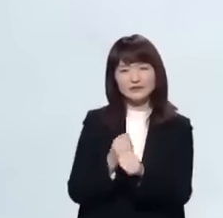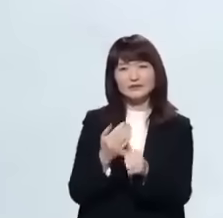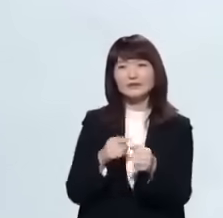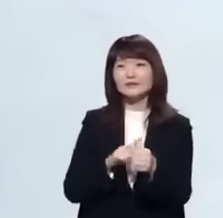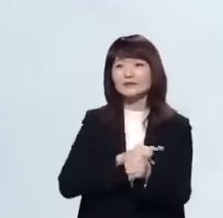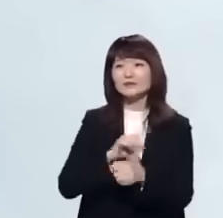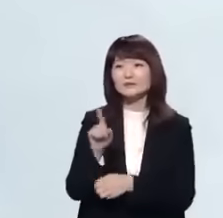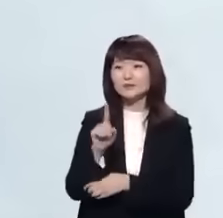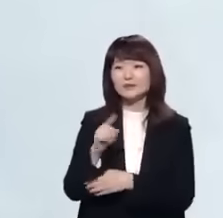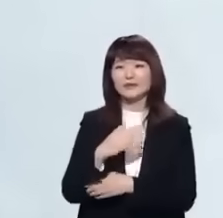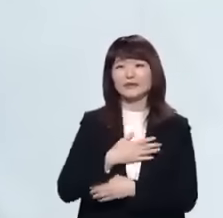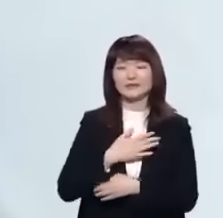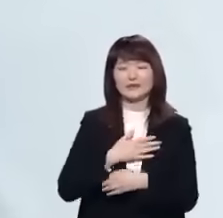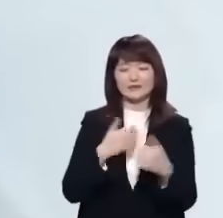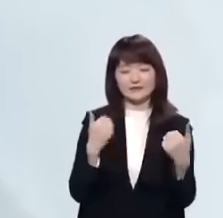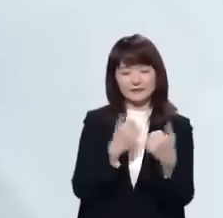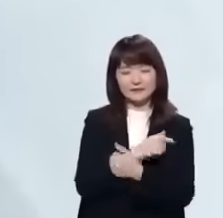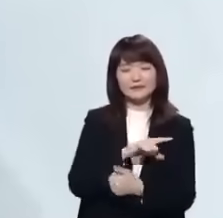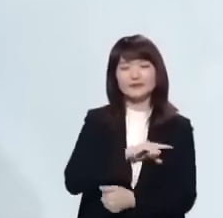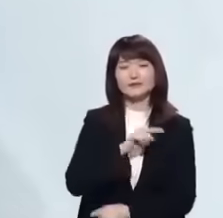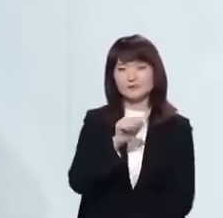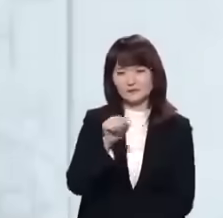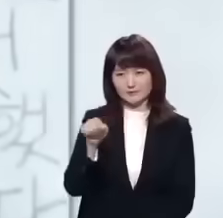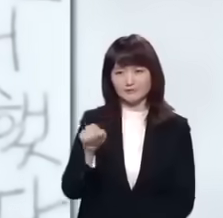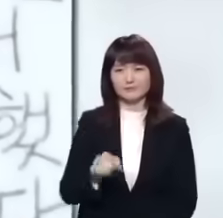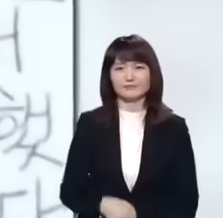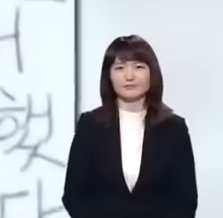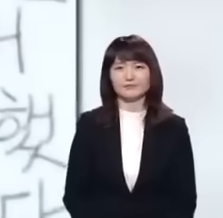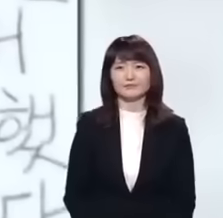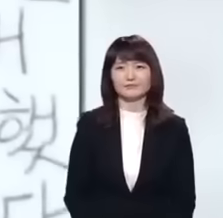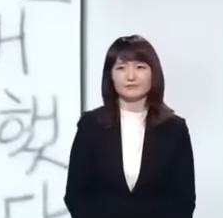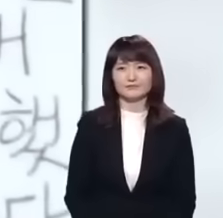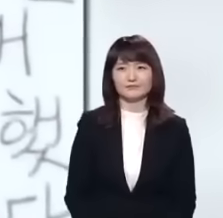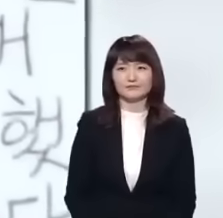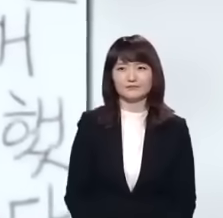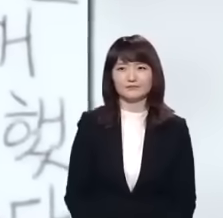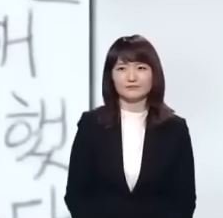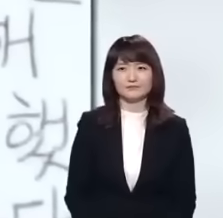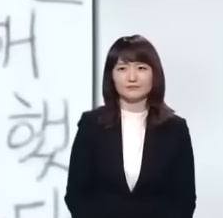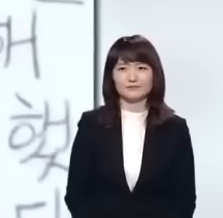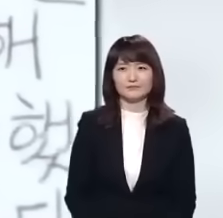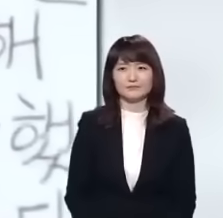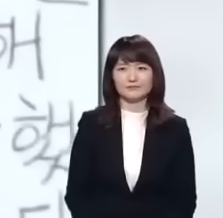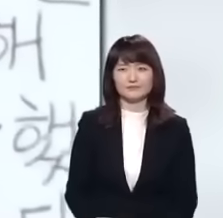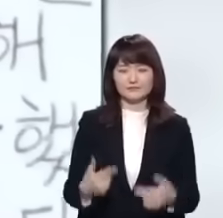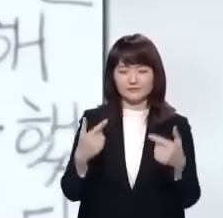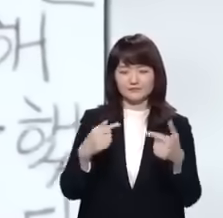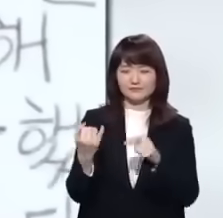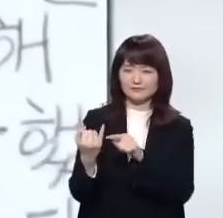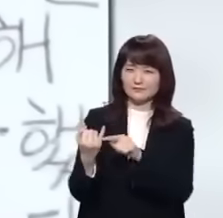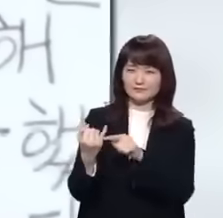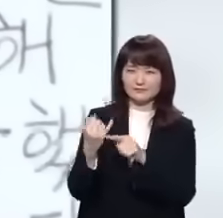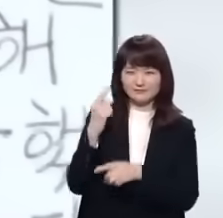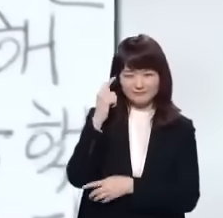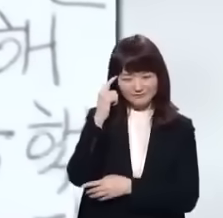이름은 땡땡이야. 아유, 자, 또 다른 쪽지 가볼까요? 항상 네 생각만